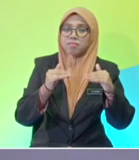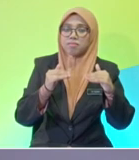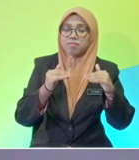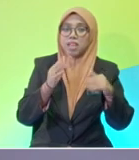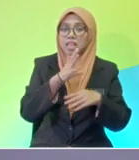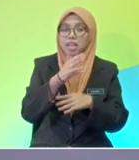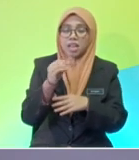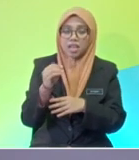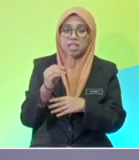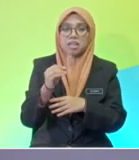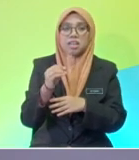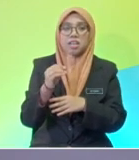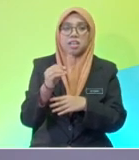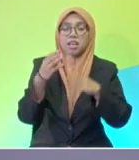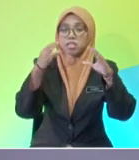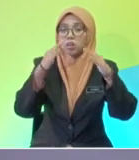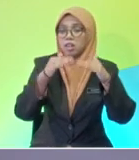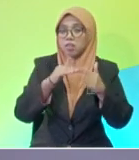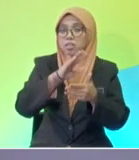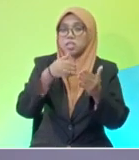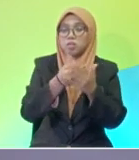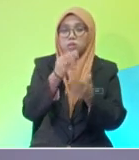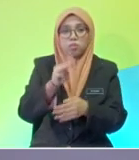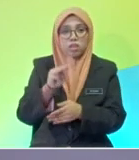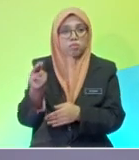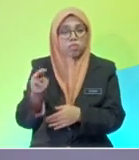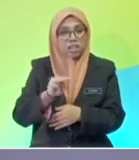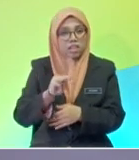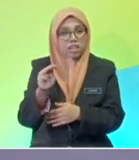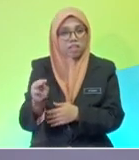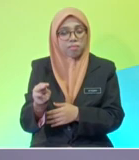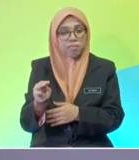murid-murid apa yang kita pelajari ini adalah menyatakan cara kita